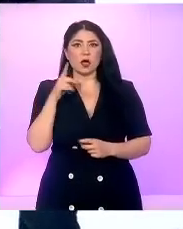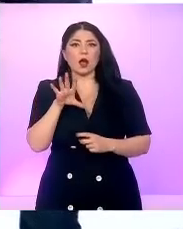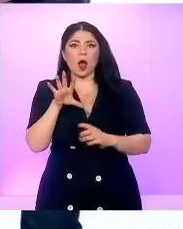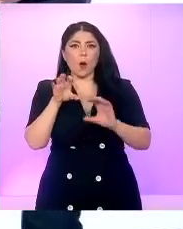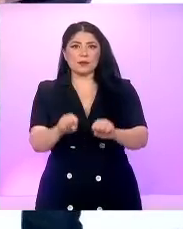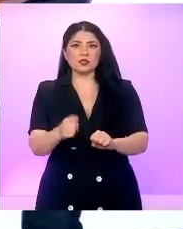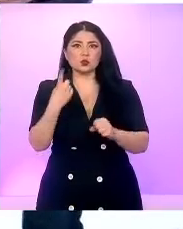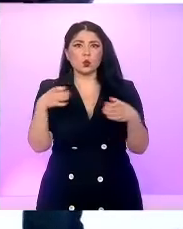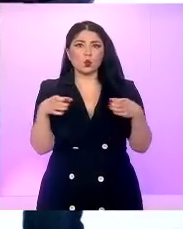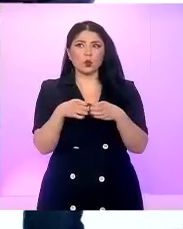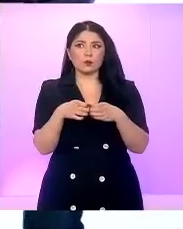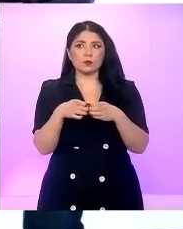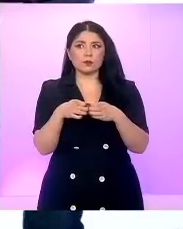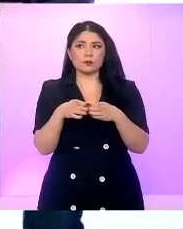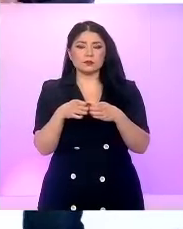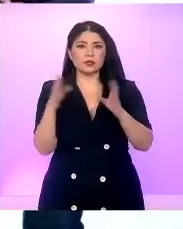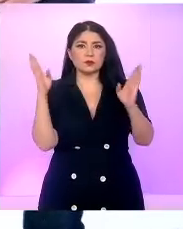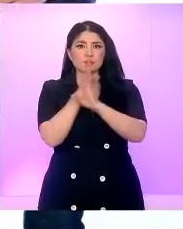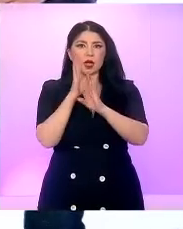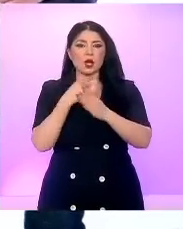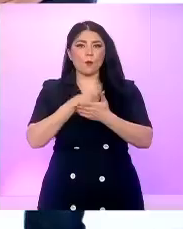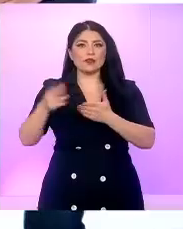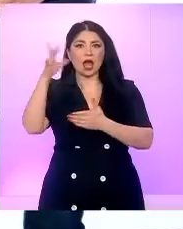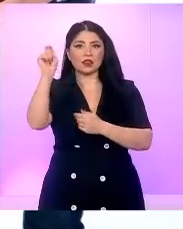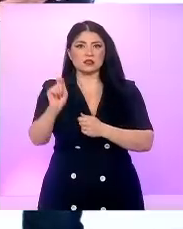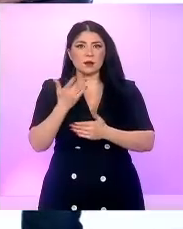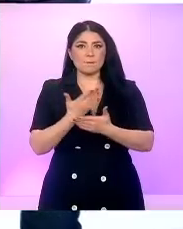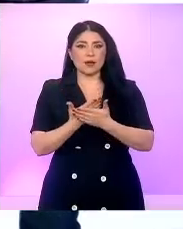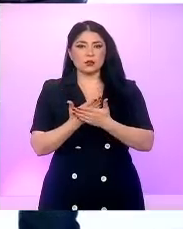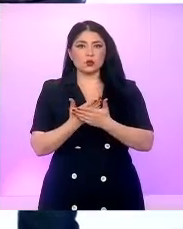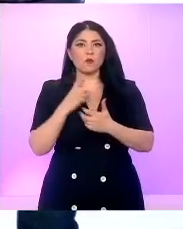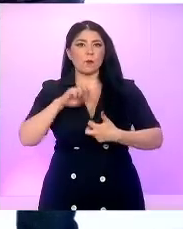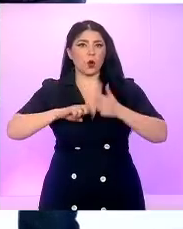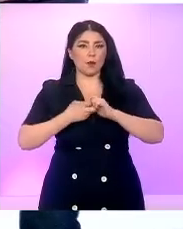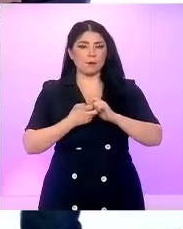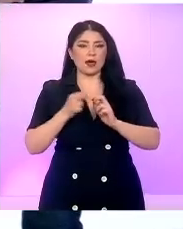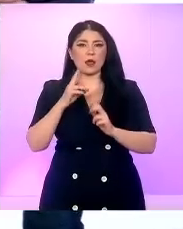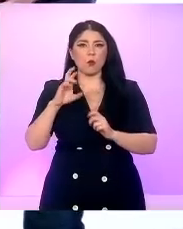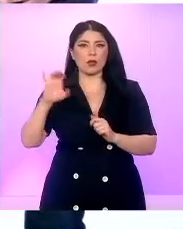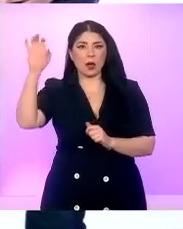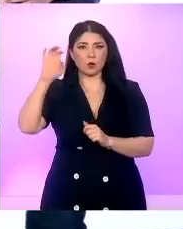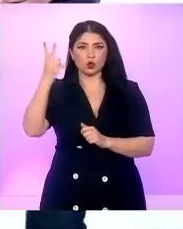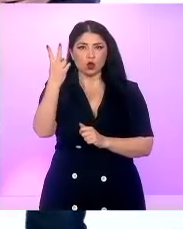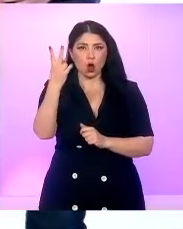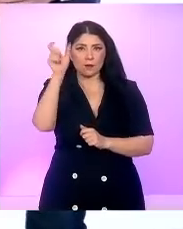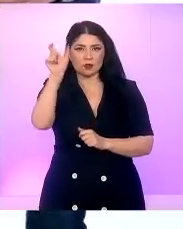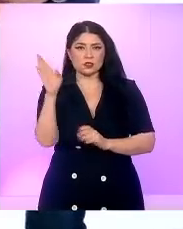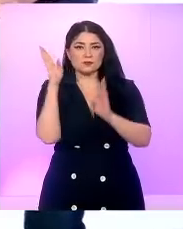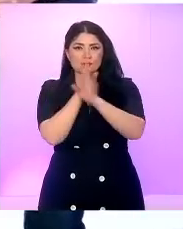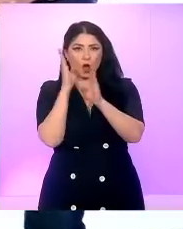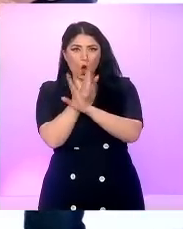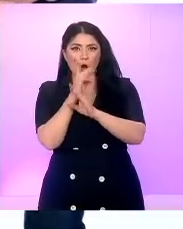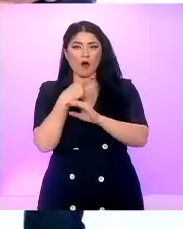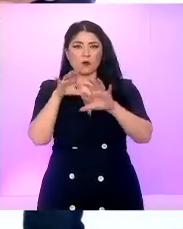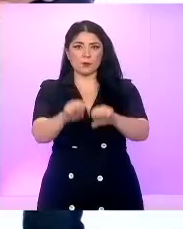de spioni care erau plătiți de o altă țară pentru a destabiliza Republica Moldova. Doi dintre ei au fost reținuți,